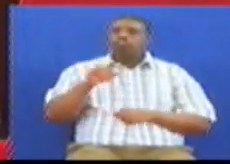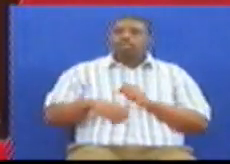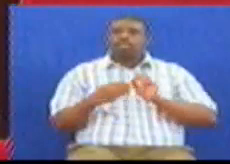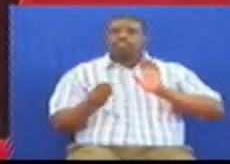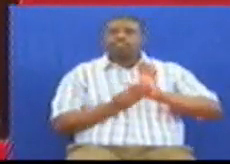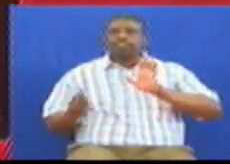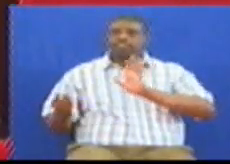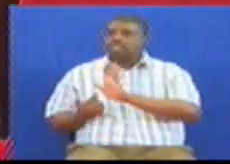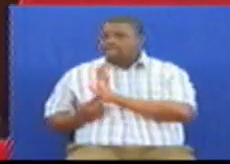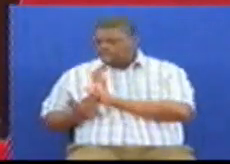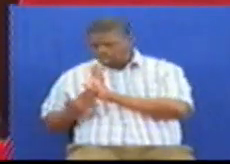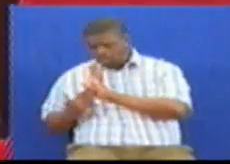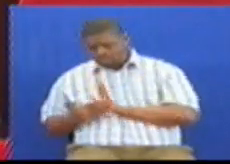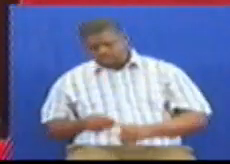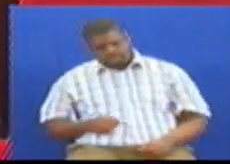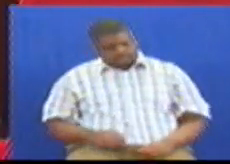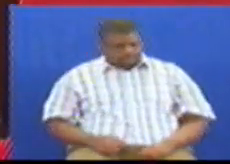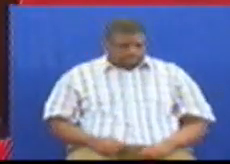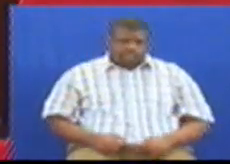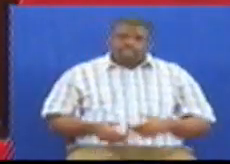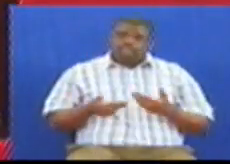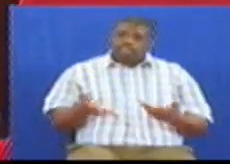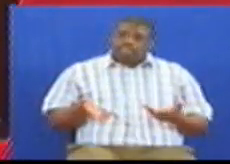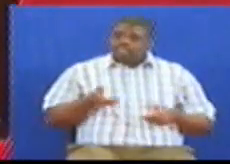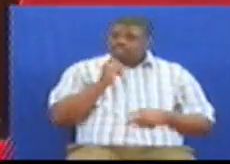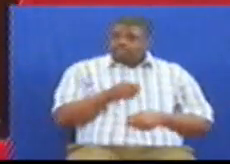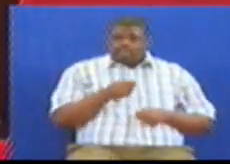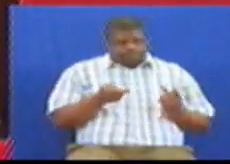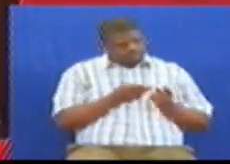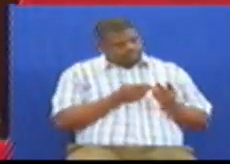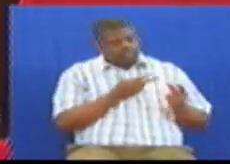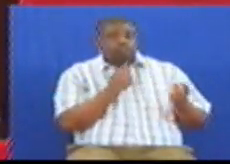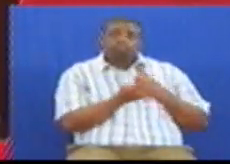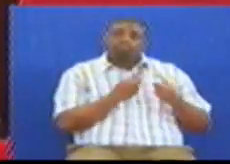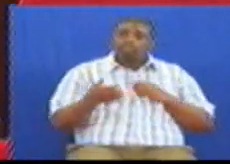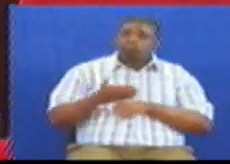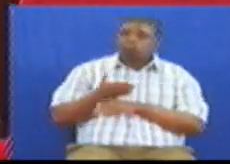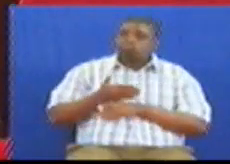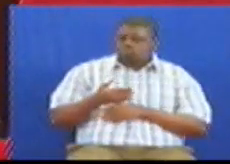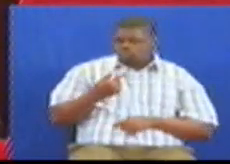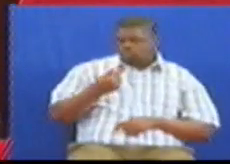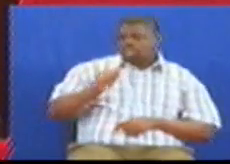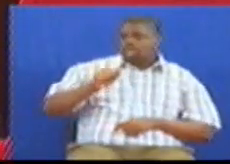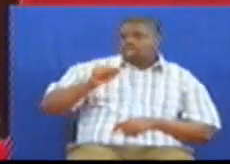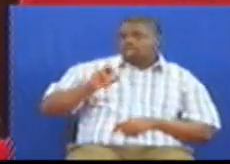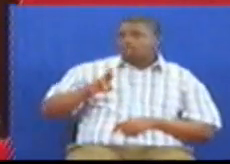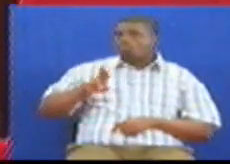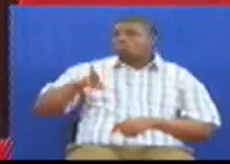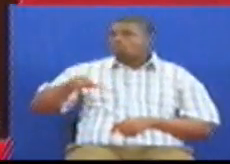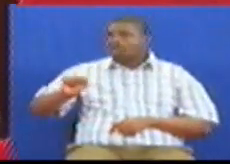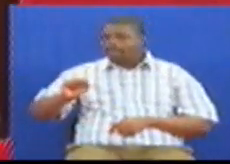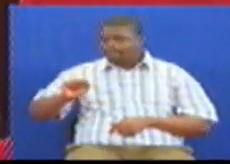Mheshimiwa Naibu Spika, nilitaka vile vile nizungumzie, niungane na wenzangu kuhusu swala la TARURA. Mheshimiwa